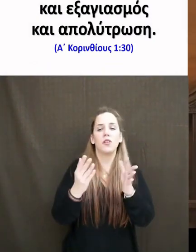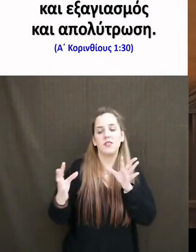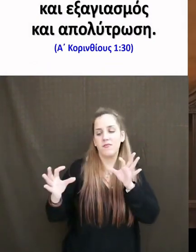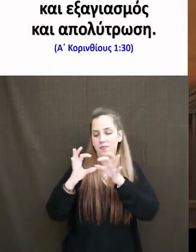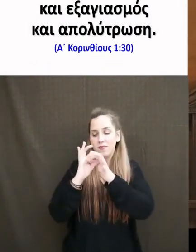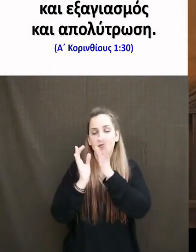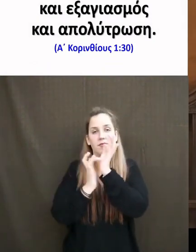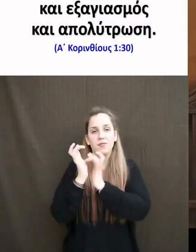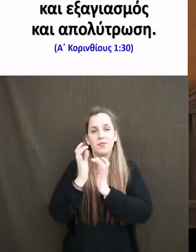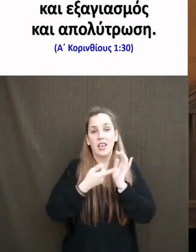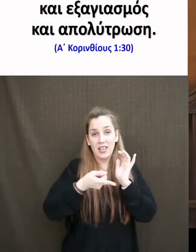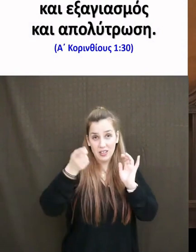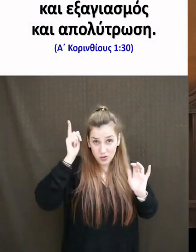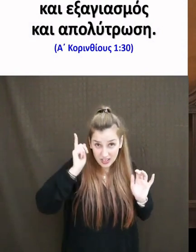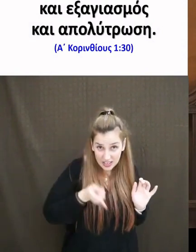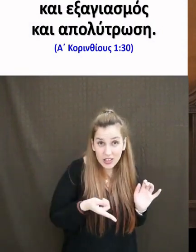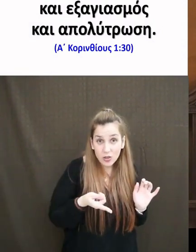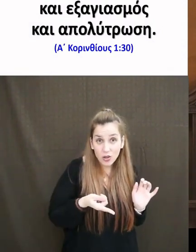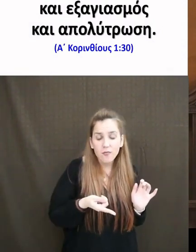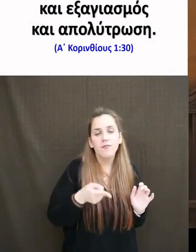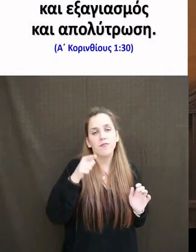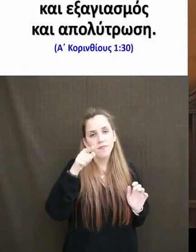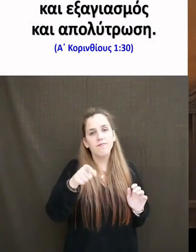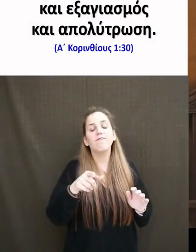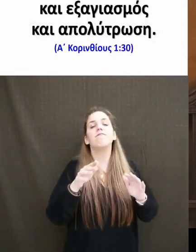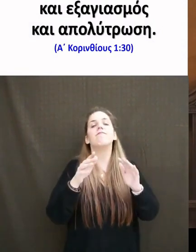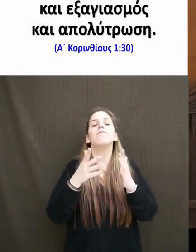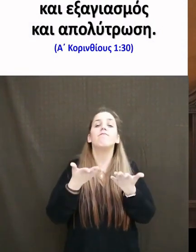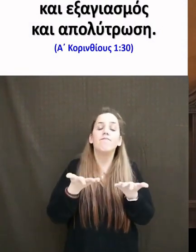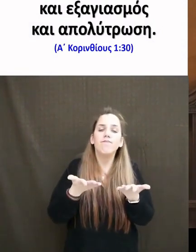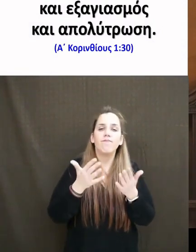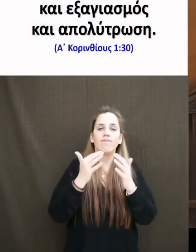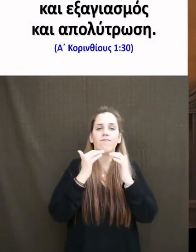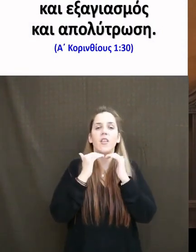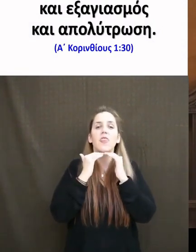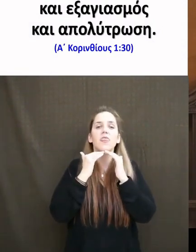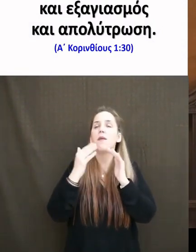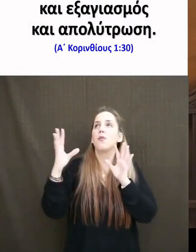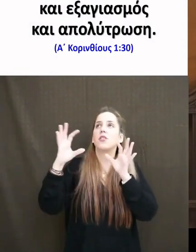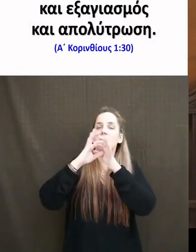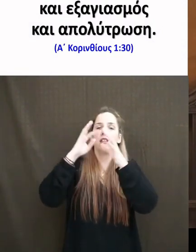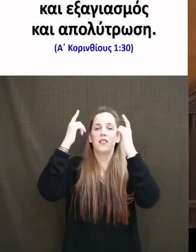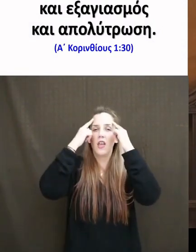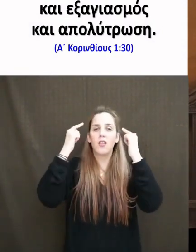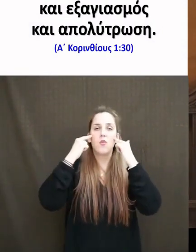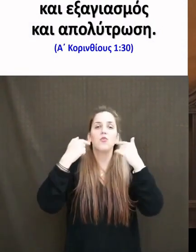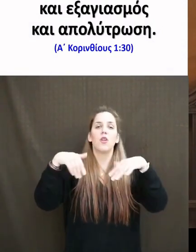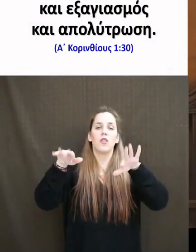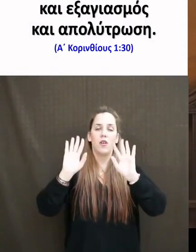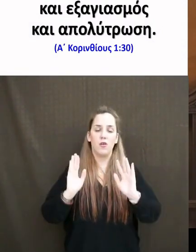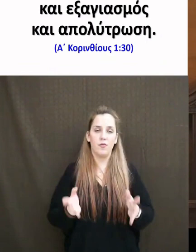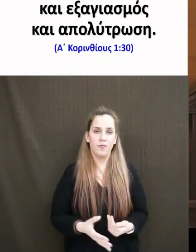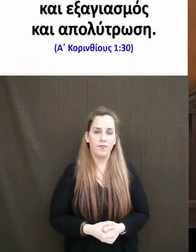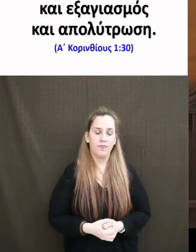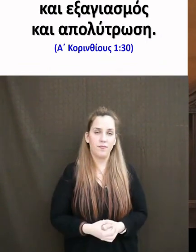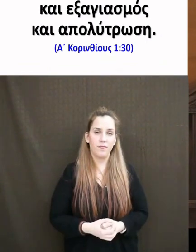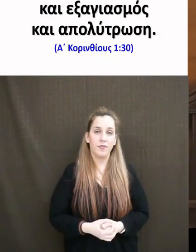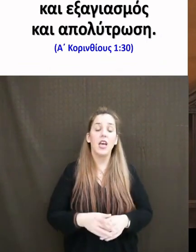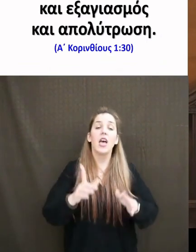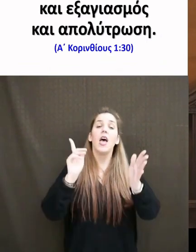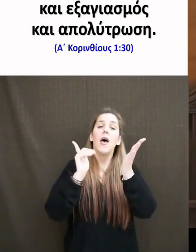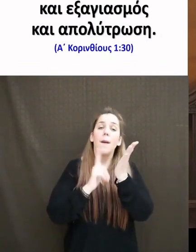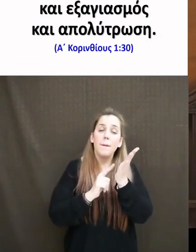σου πνευματικότητα και πιστεύεις πως εξαιτίας της δικής σου πνευματικότητας σε δέχεται ο Χριστός, είσαι σε λάθος δρόμο.